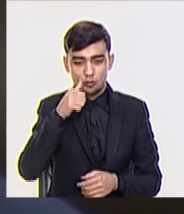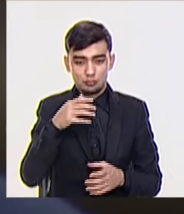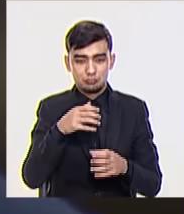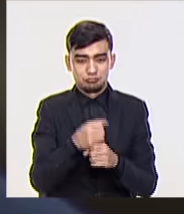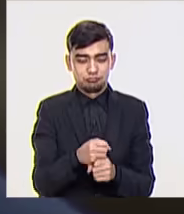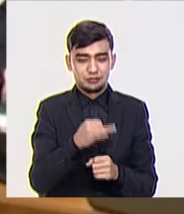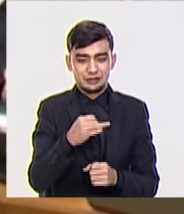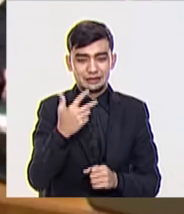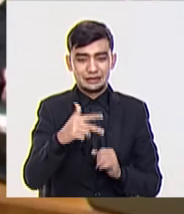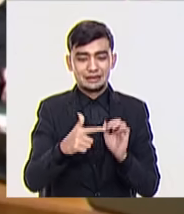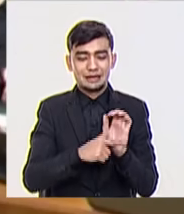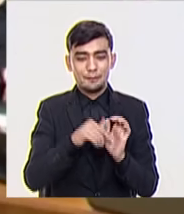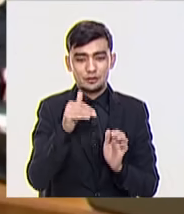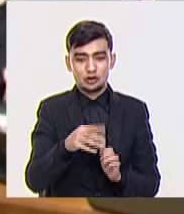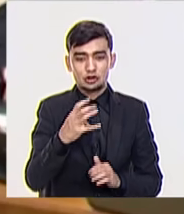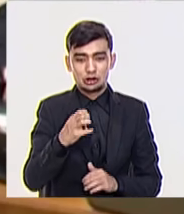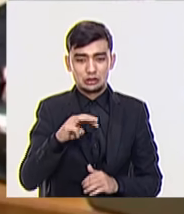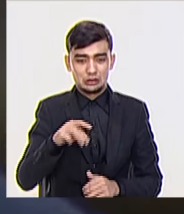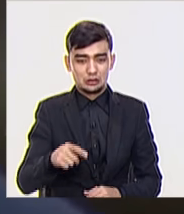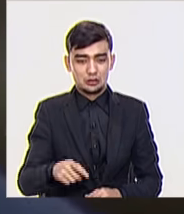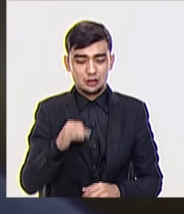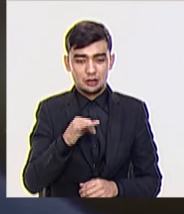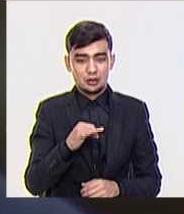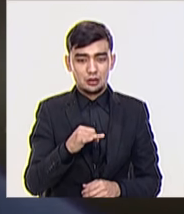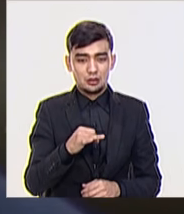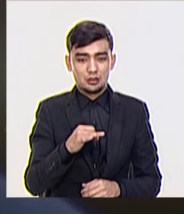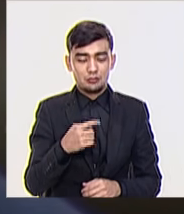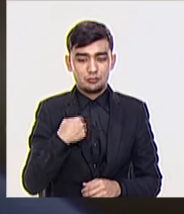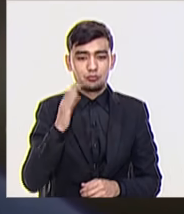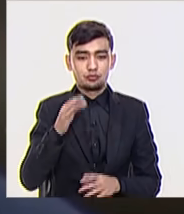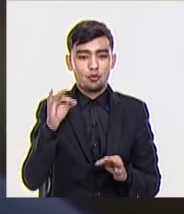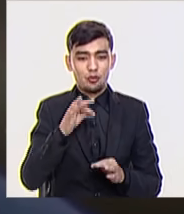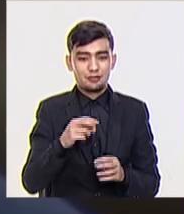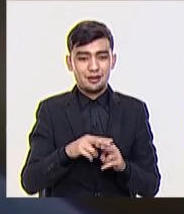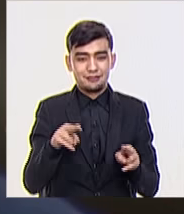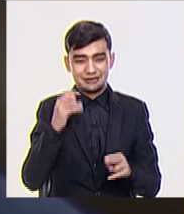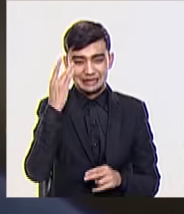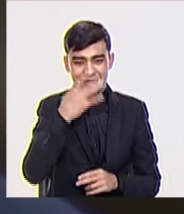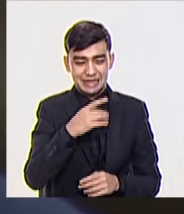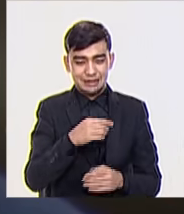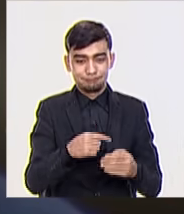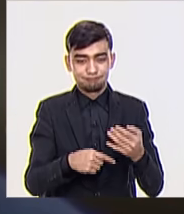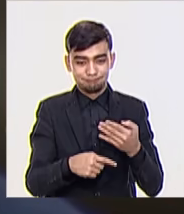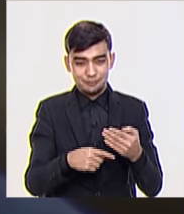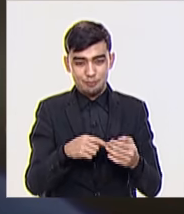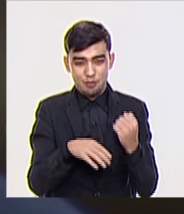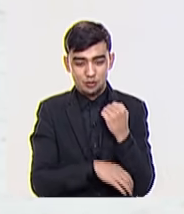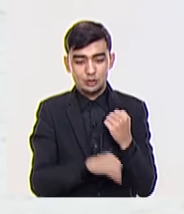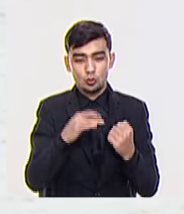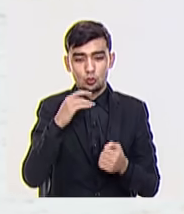қазір 37400 теңгені құрайды. Бізден кейін төмеде тұрған Нигерия, одан кейін Өзбекстан ең соңғы